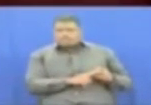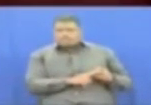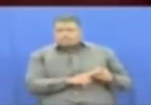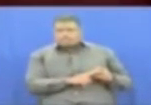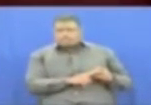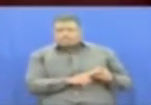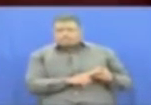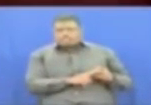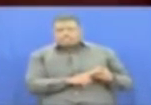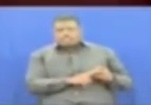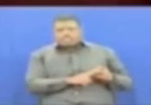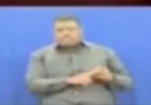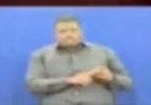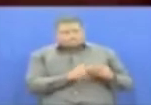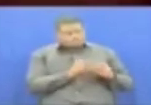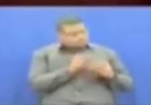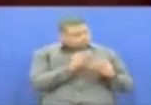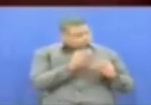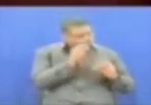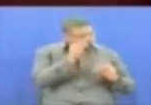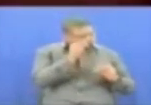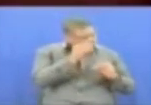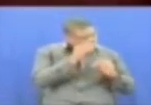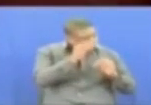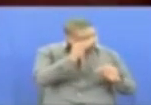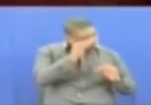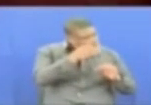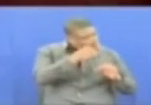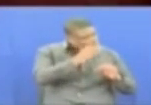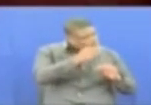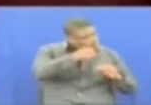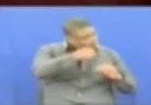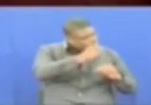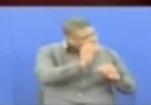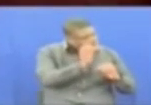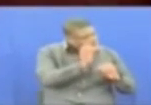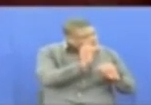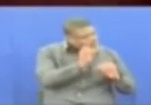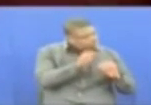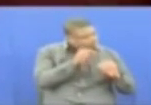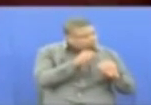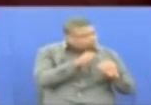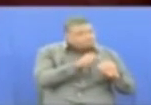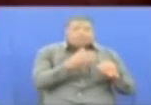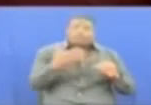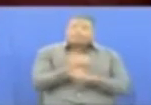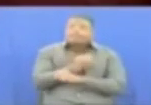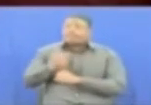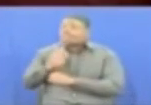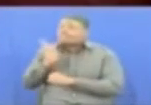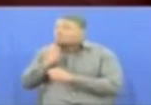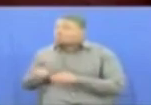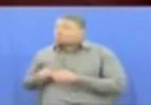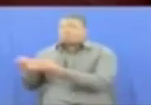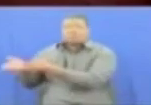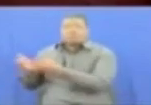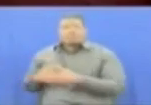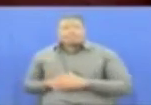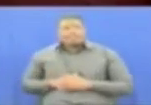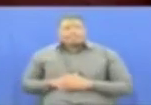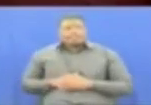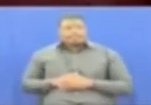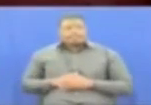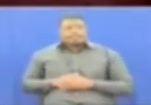kwenye darubini, si hadubini, basi unapata majibu baada ya muda ambao unatakiwa. Kwa hiyo hilo la kupimwa